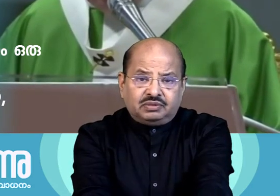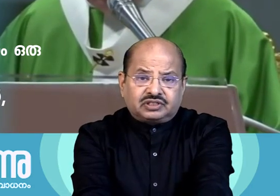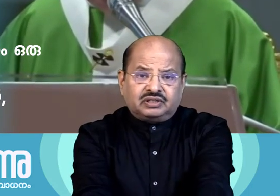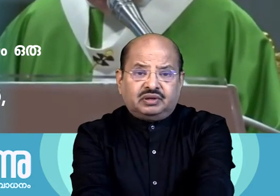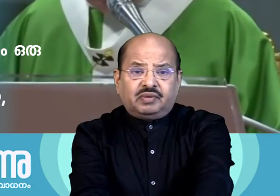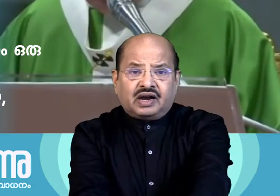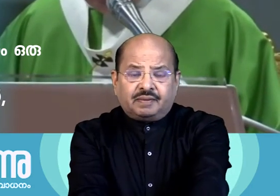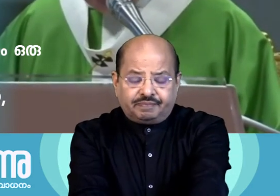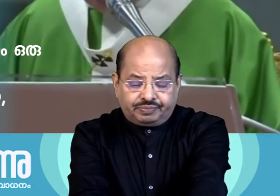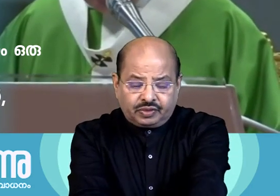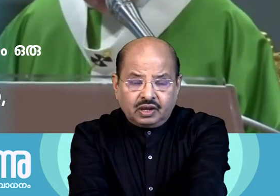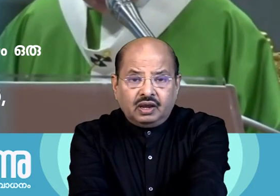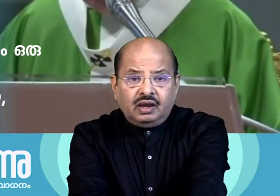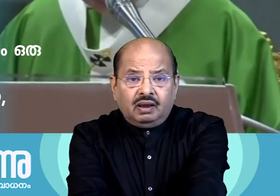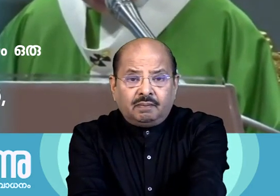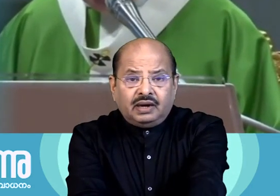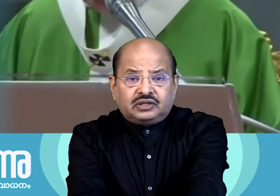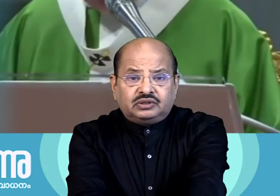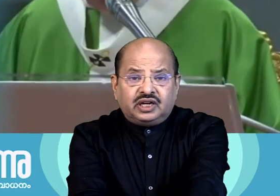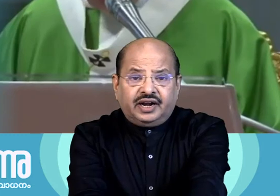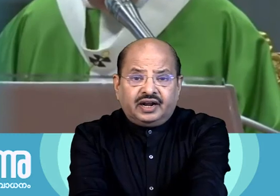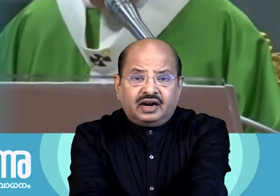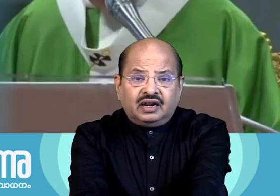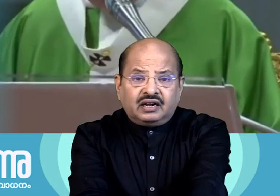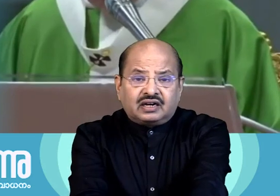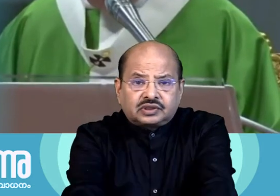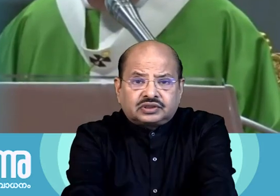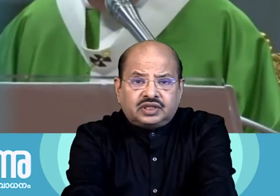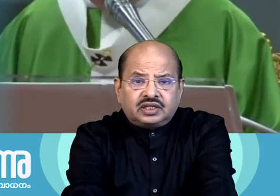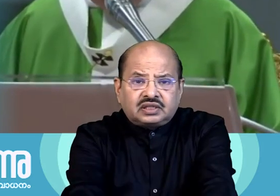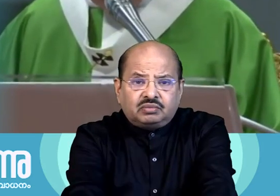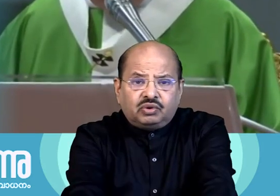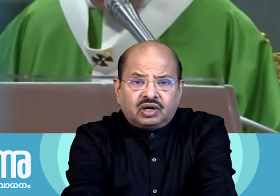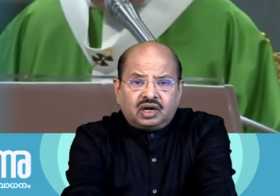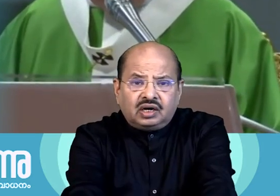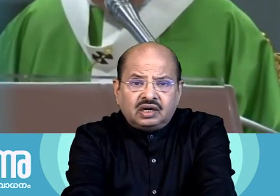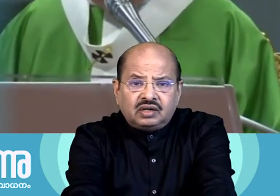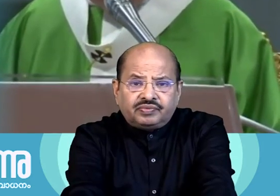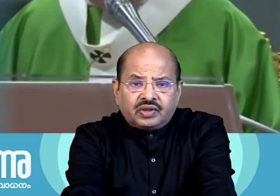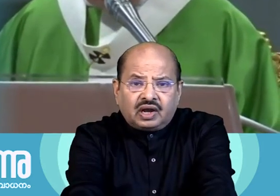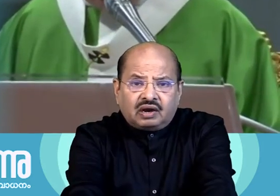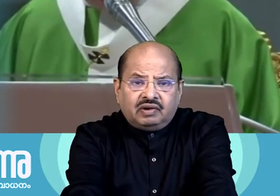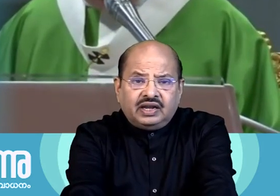സമീപകാലത്ത് ആരംഭിച്ചതുമാകാം. മറ്റു ചിലയിടങ്ങളിൽ ക്രിസ്തീയ സമൂഹങ്ങൾ